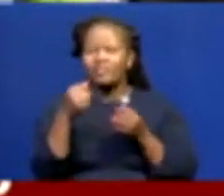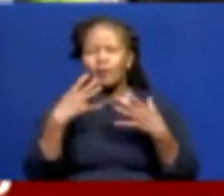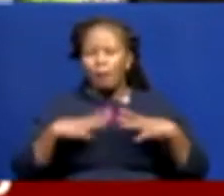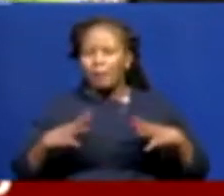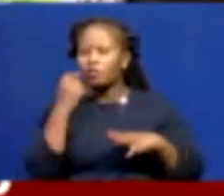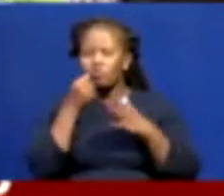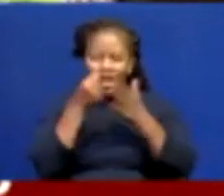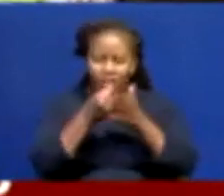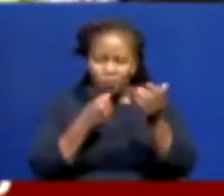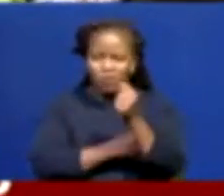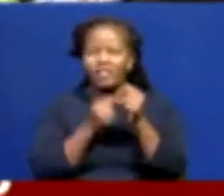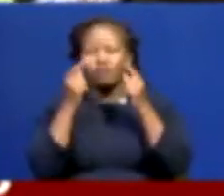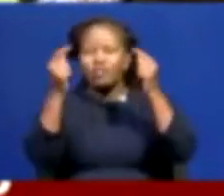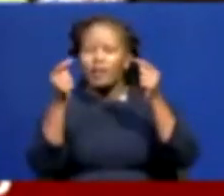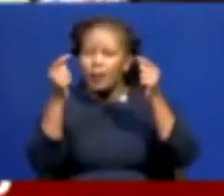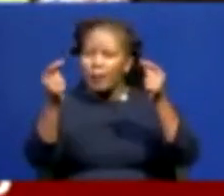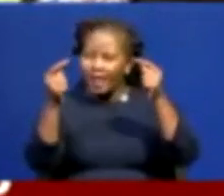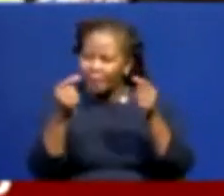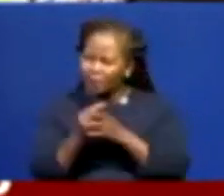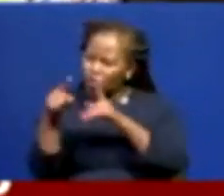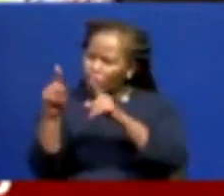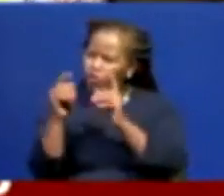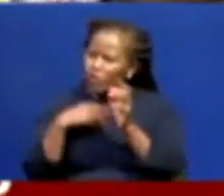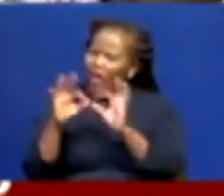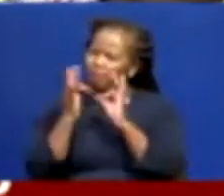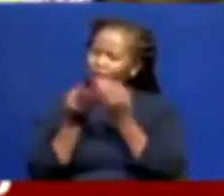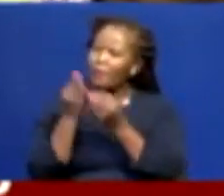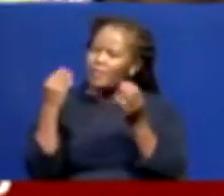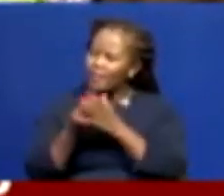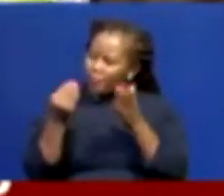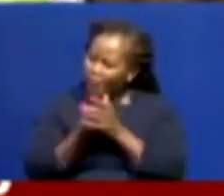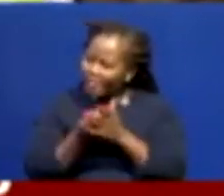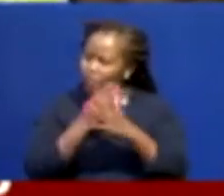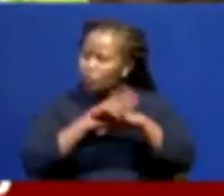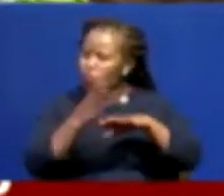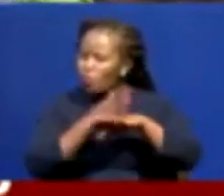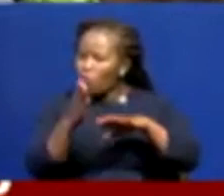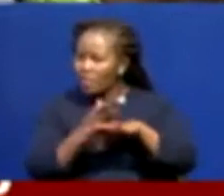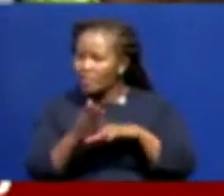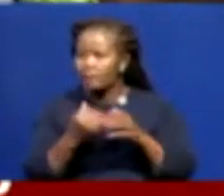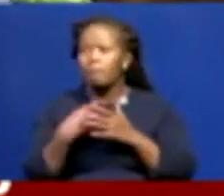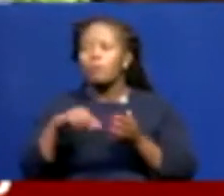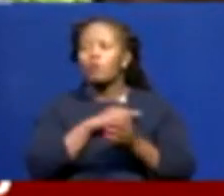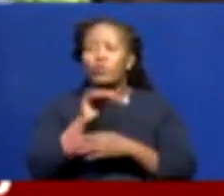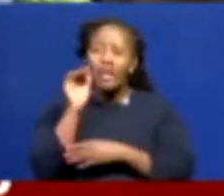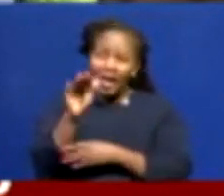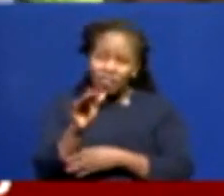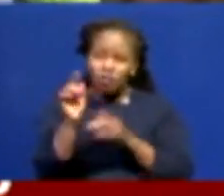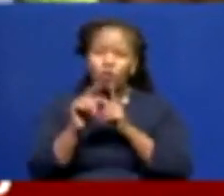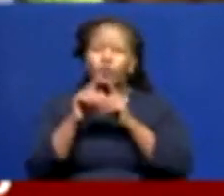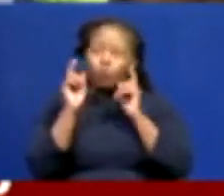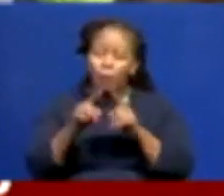vibaya. Uko na pesa mingi ya familia ya kutumia vibaya. Sisi tunakuomba na tutaenda hapo kwa amani